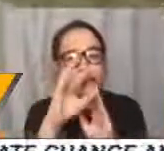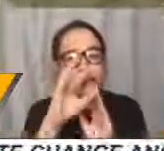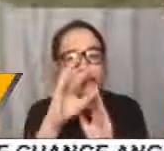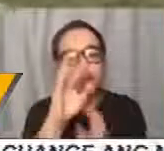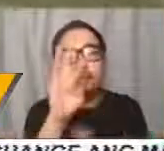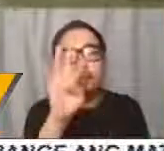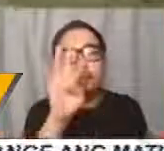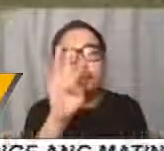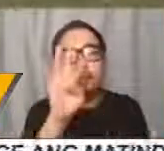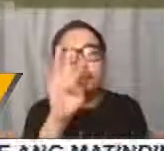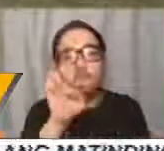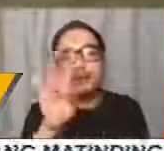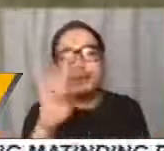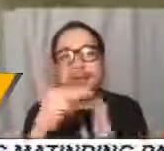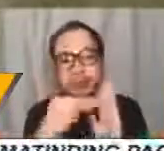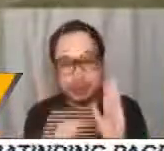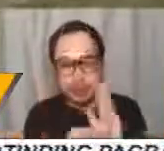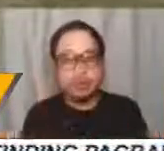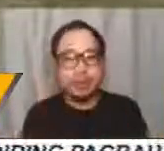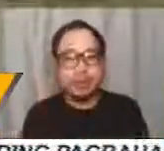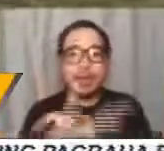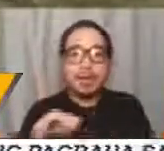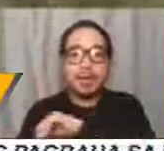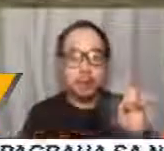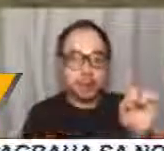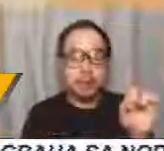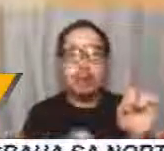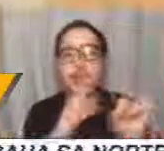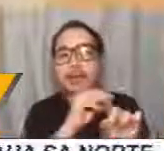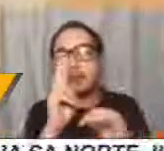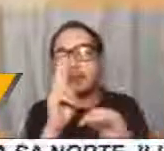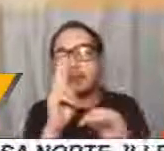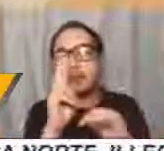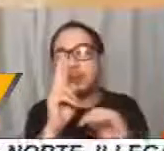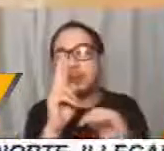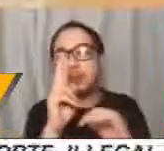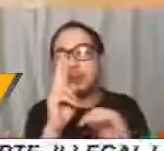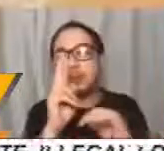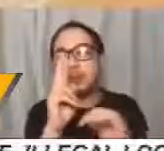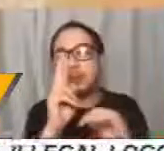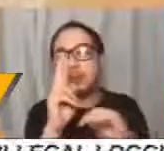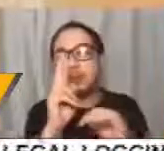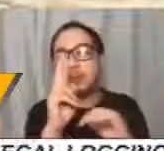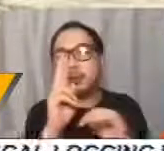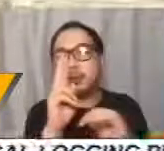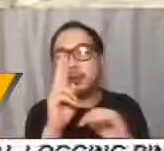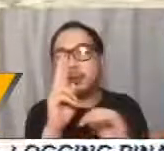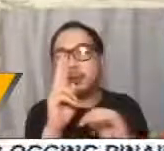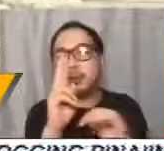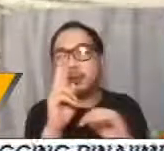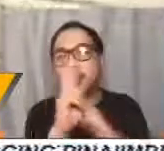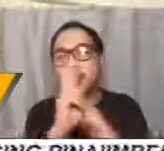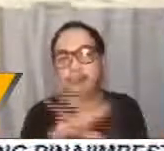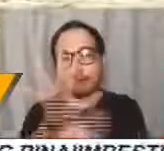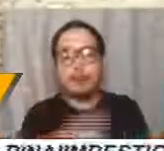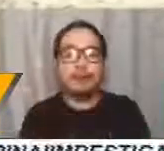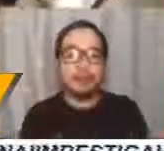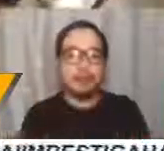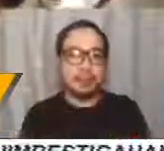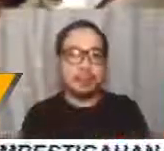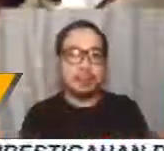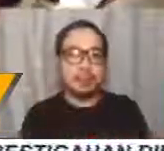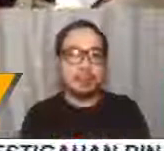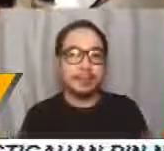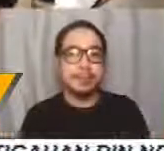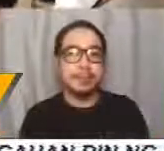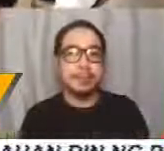po sa Bicol region, tuloy-tuloy ang pagpapadala natin ng relief. Saka sa Region 2 naman, nagpadala na po tayo ng